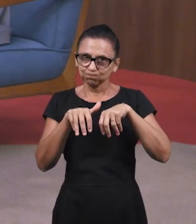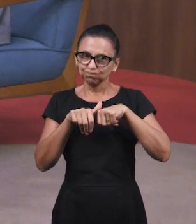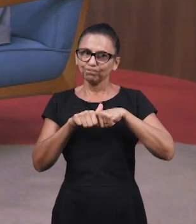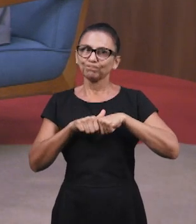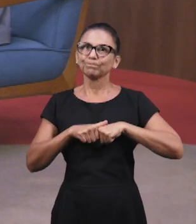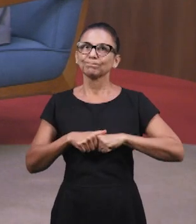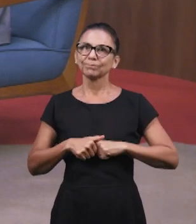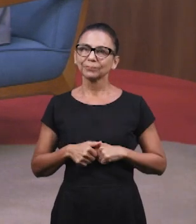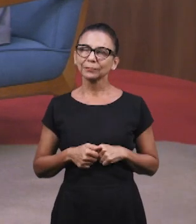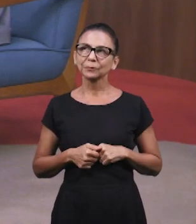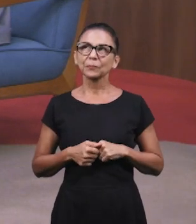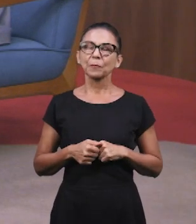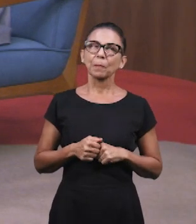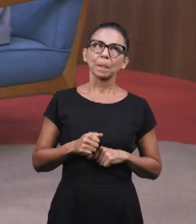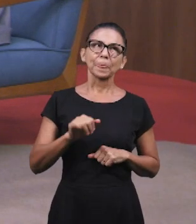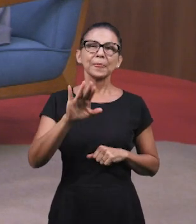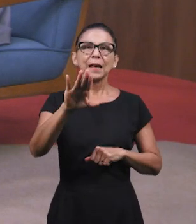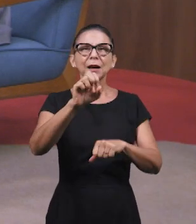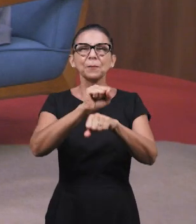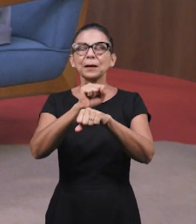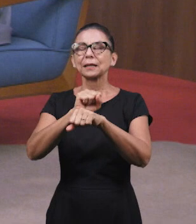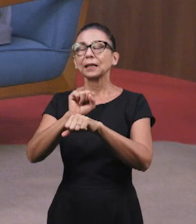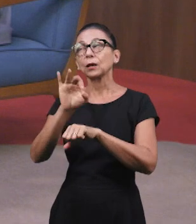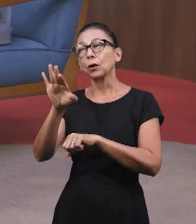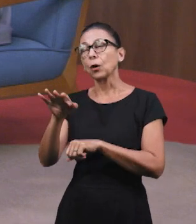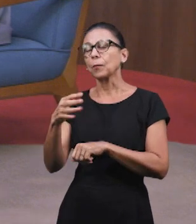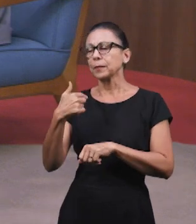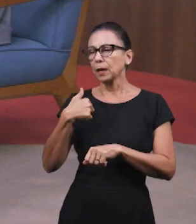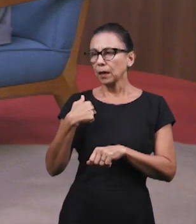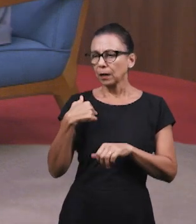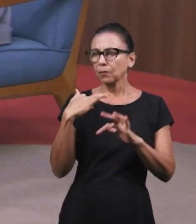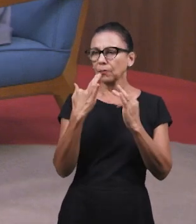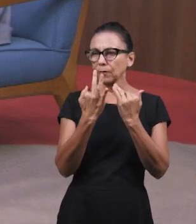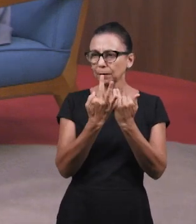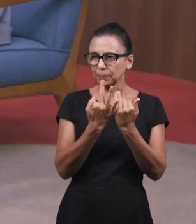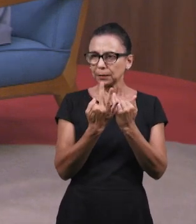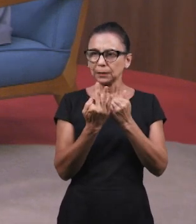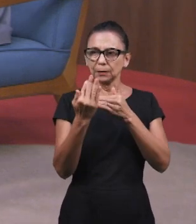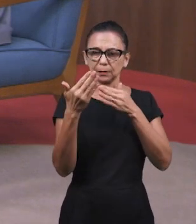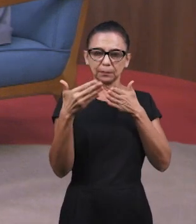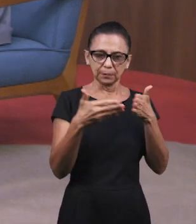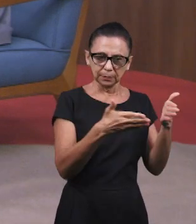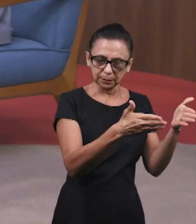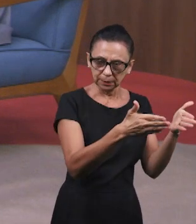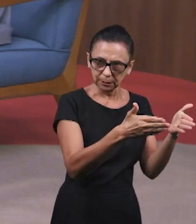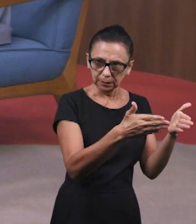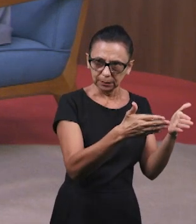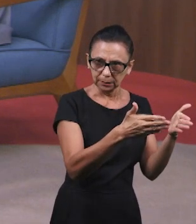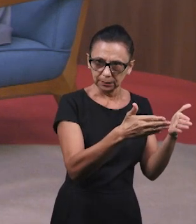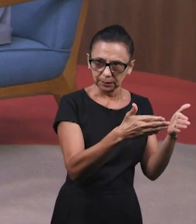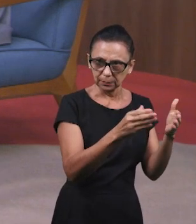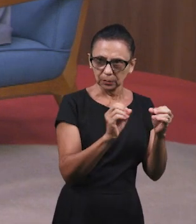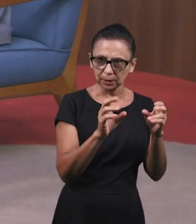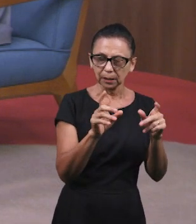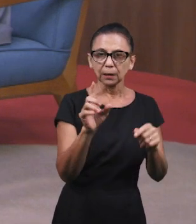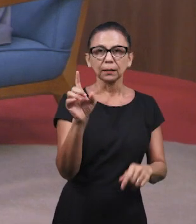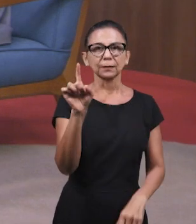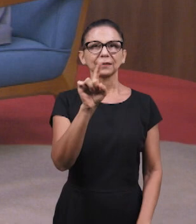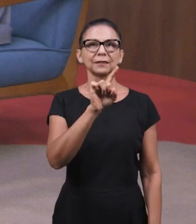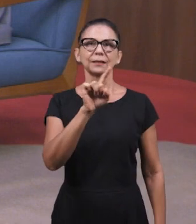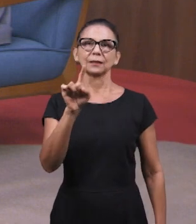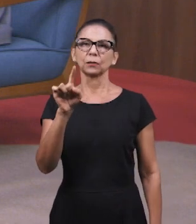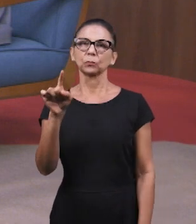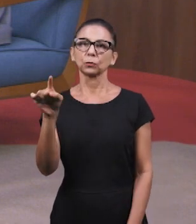va adopter une autre stratégie, je vais avec ma famille par un autre chemin. Non, la Bible dit, tous sont restés